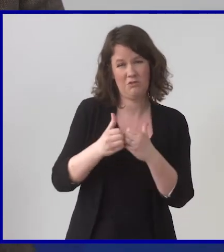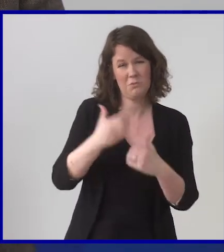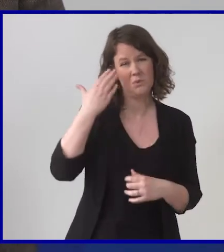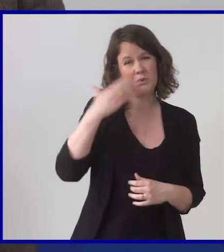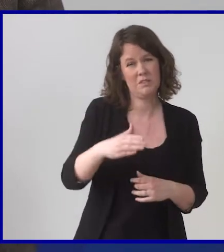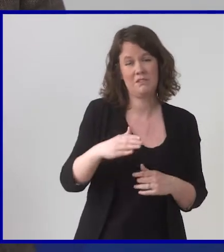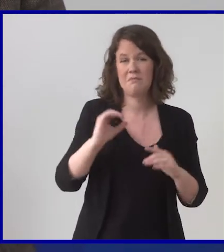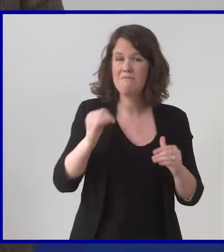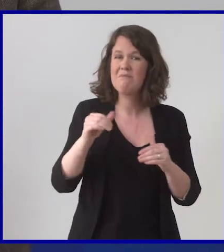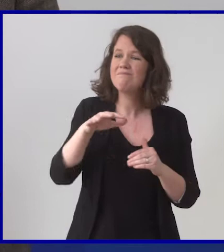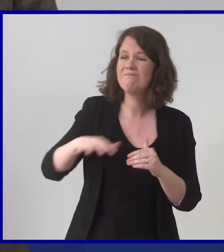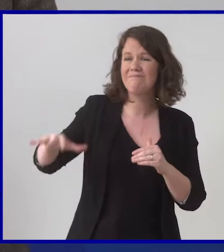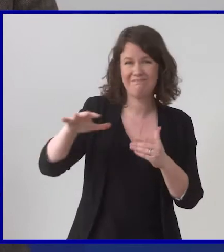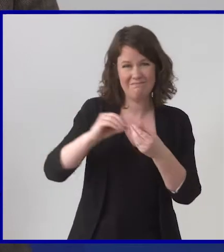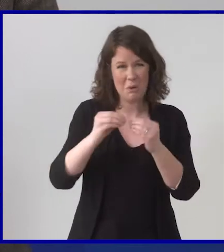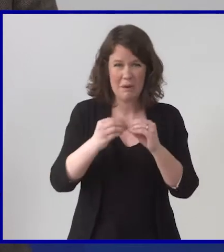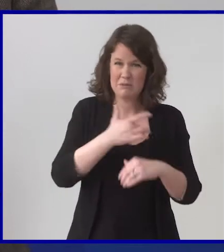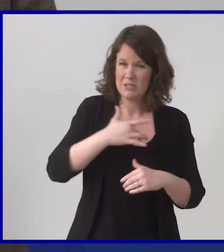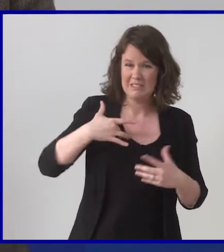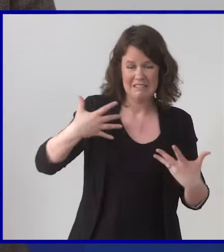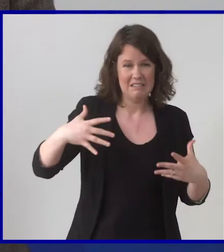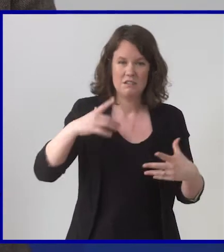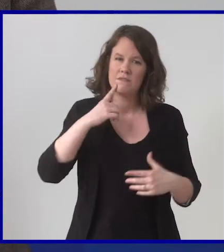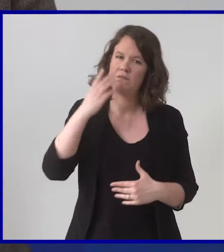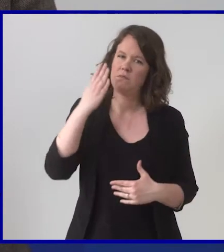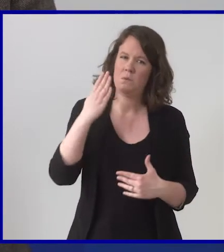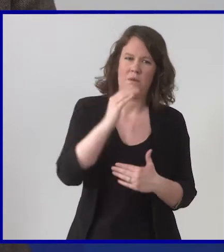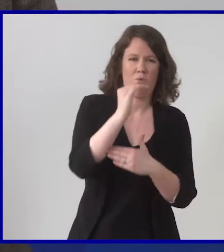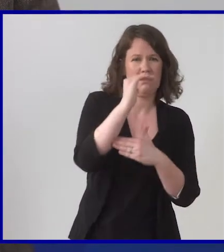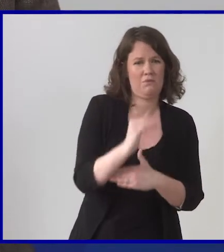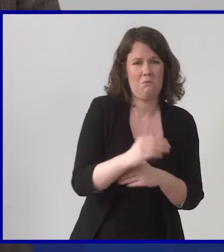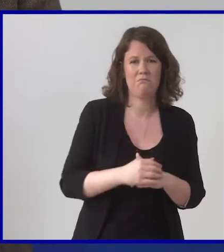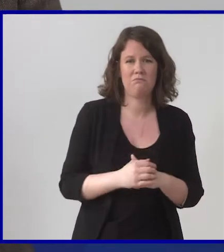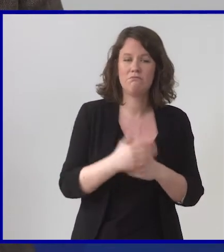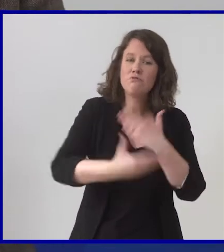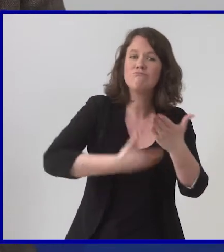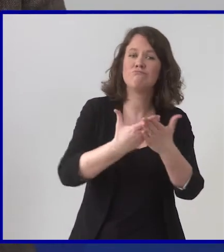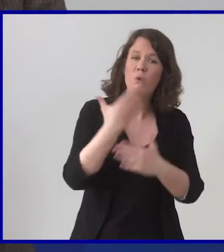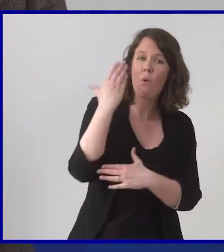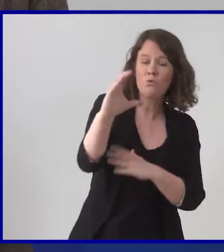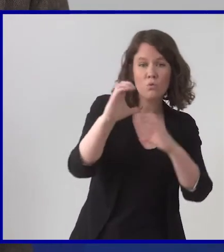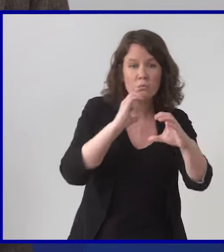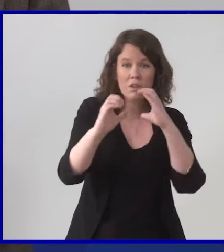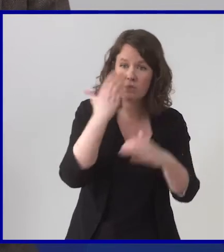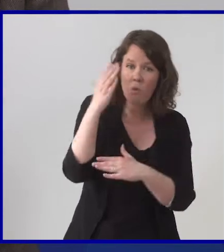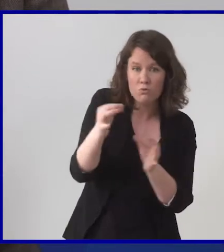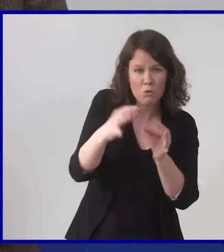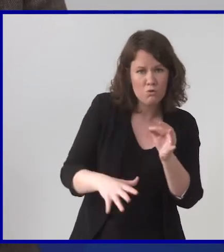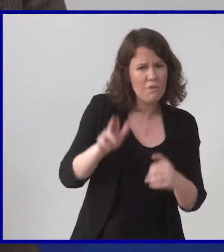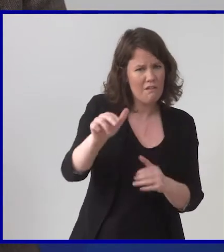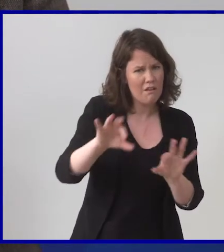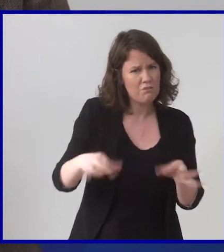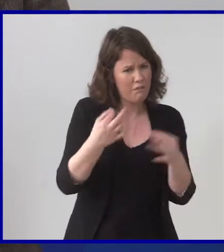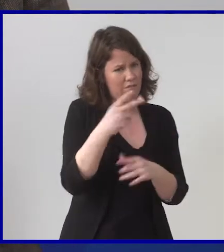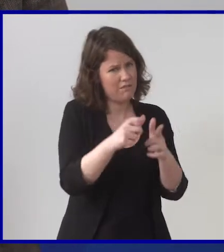sais, mais elle est indispensable pour limiter le risque sanitaire. Des solutions alternatives de communication et